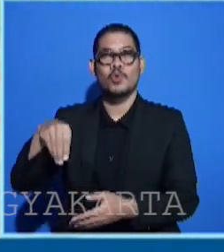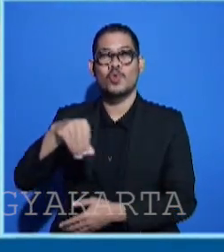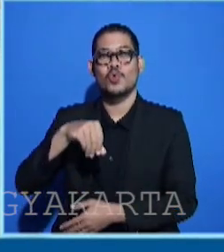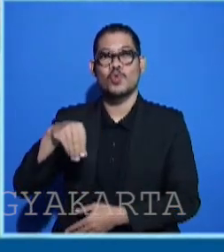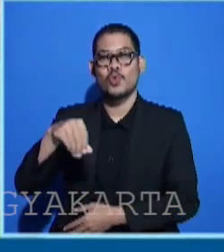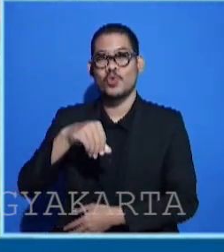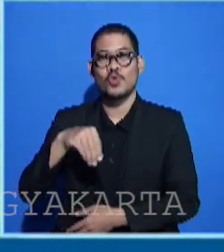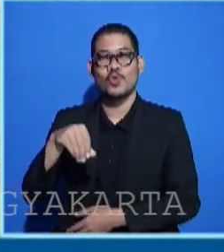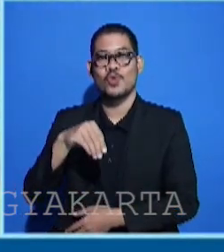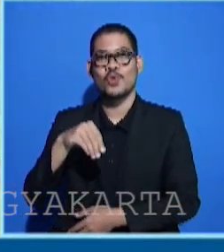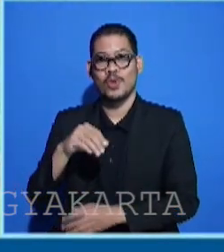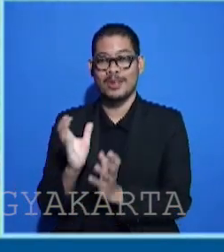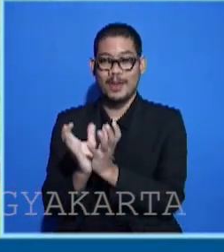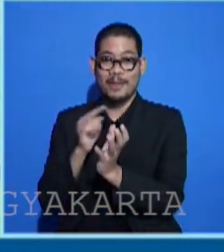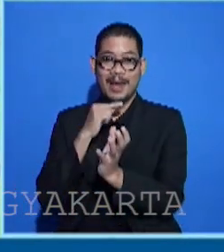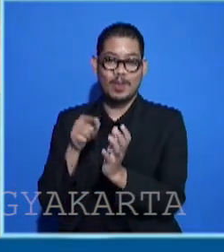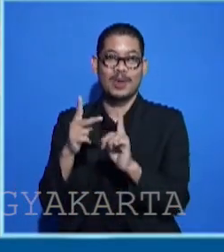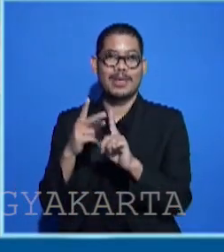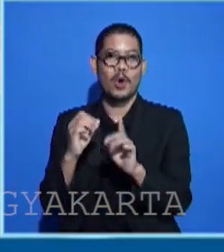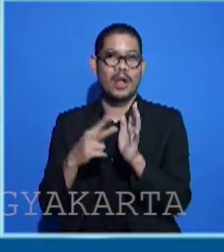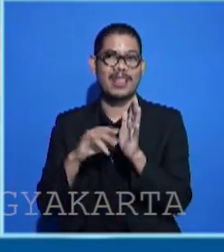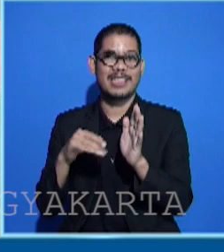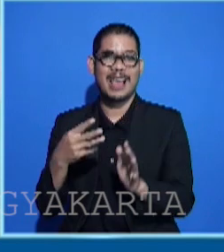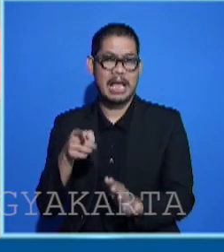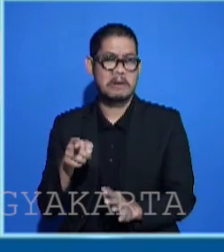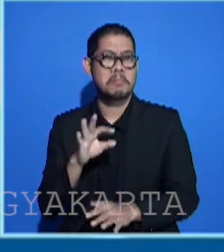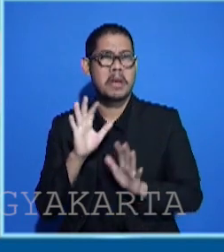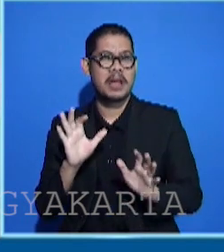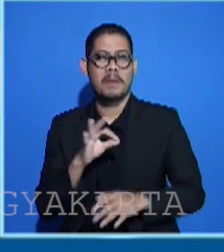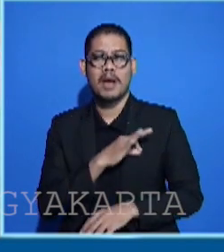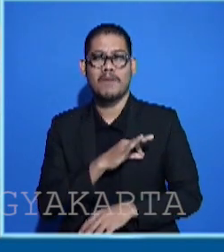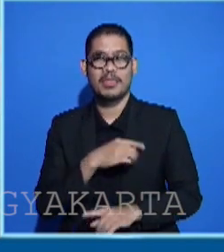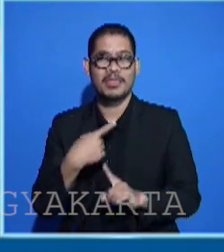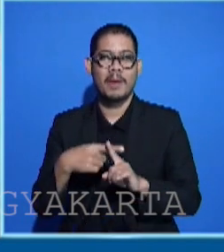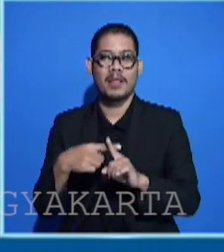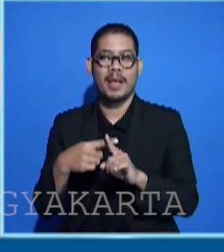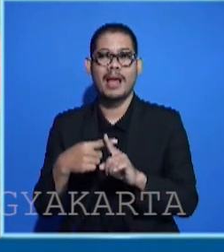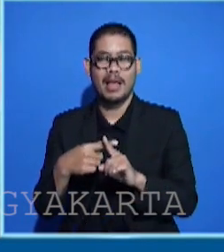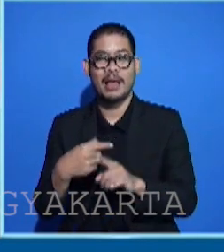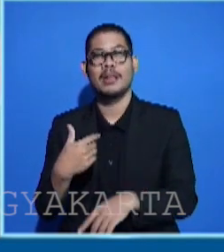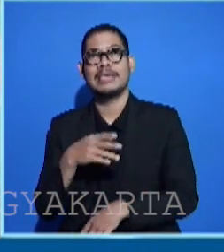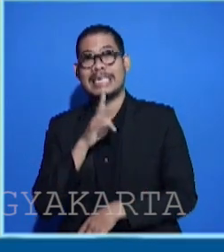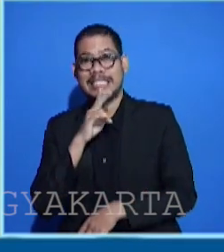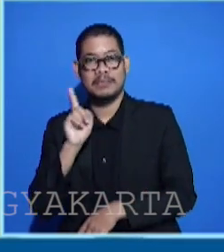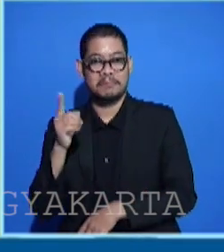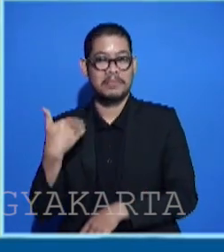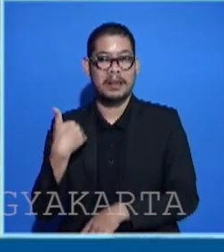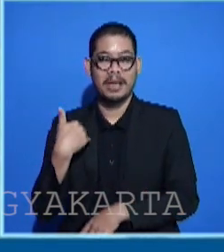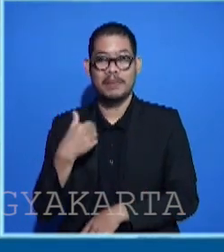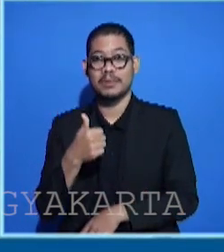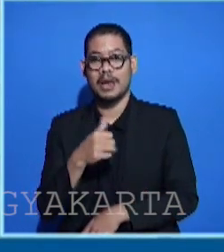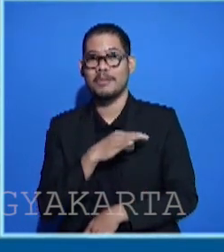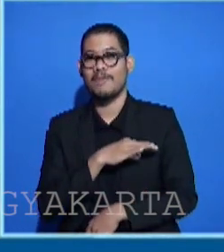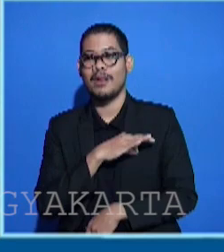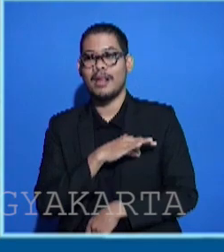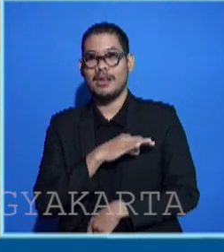ing donyaning botani gadah nama Etlingera menika meh sedaya perangan tanamanipun saged dipunupangetaken. Wit saking